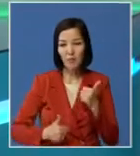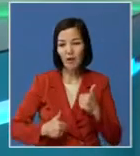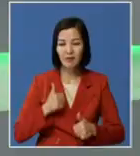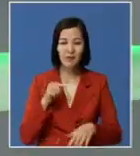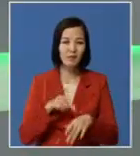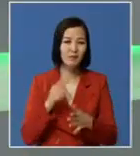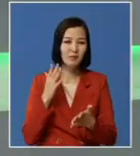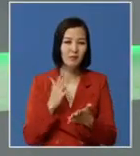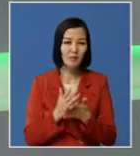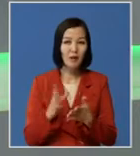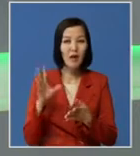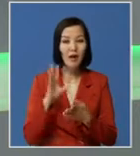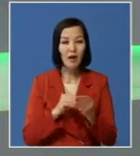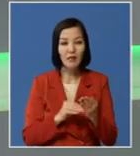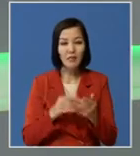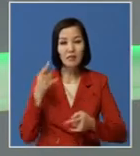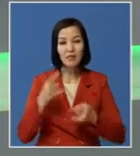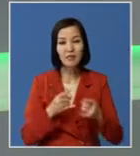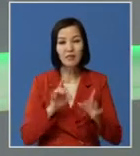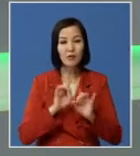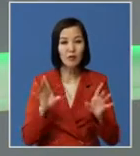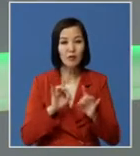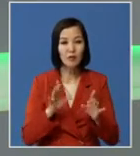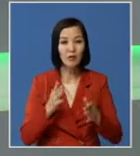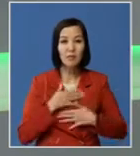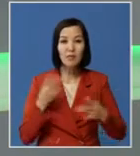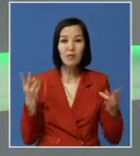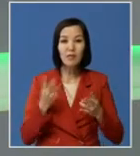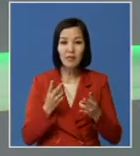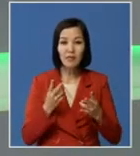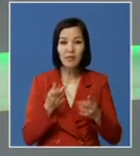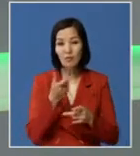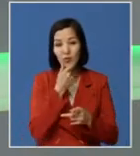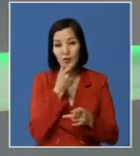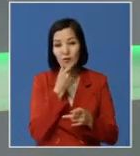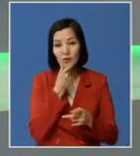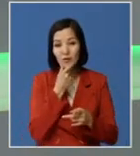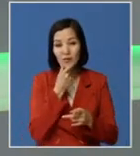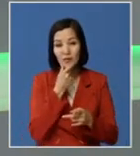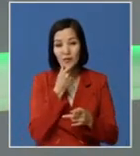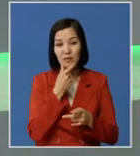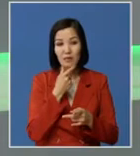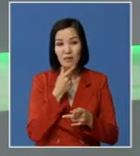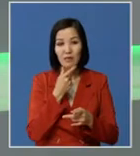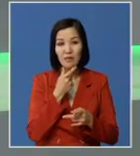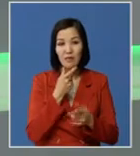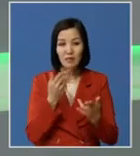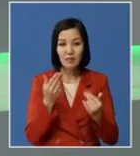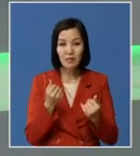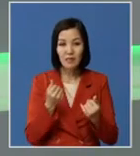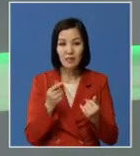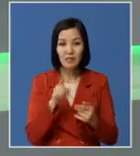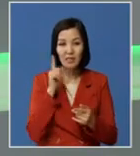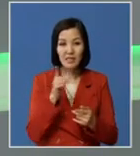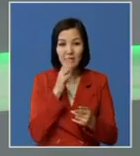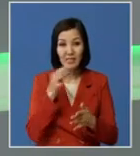сезімі, қайтадан эфирге шыққаным, менің де керек екендігім көрермендерге. Одан кейін әрине жастық шақты